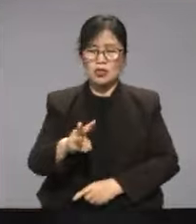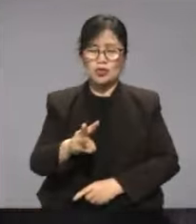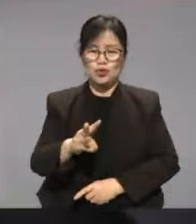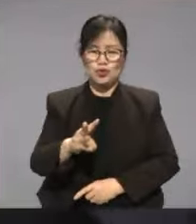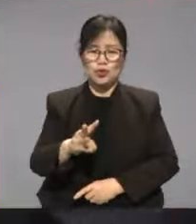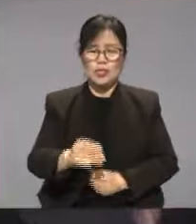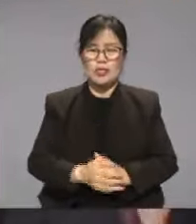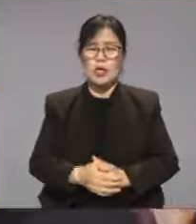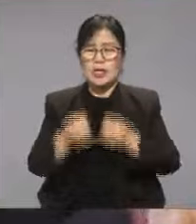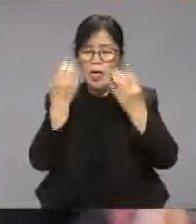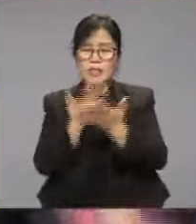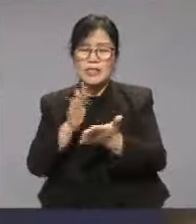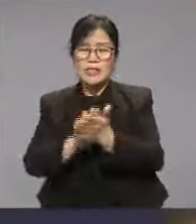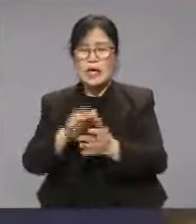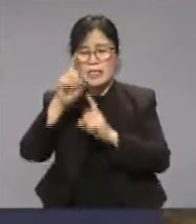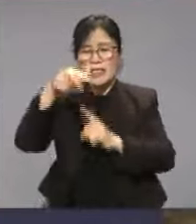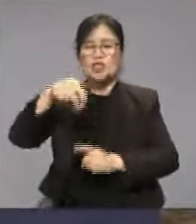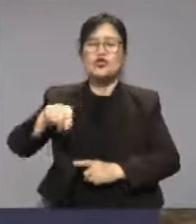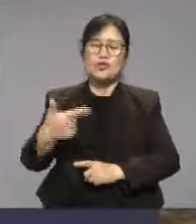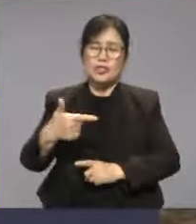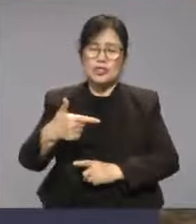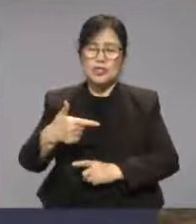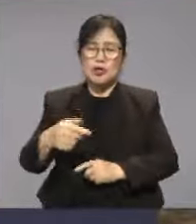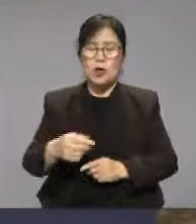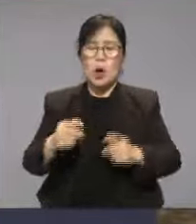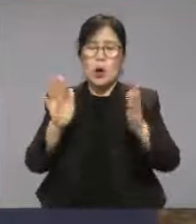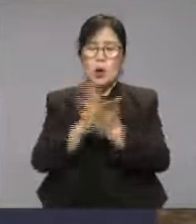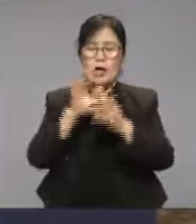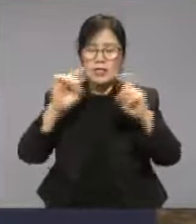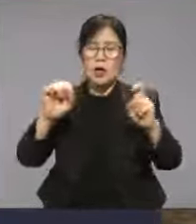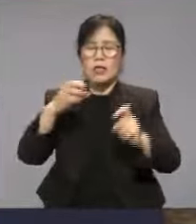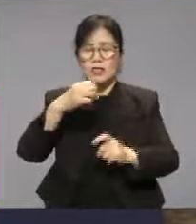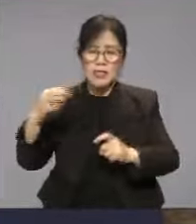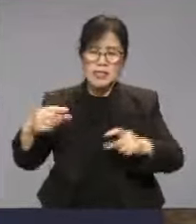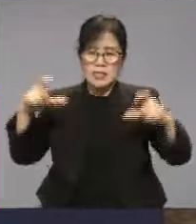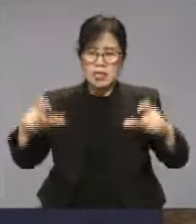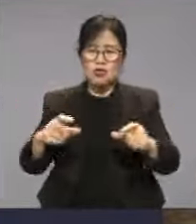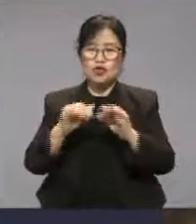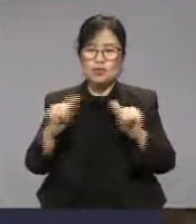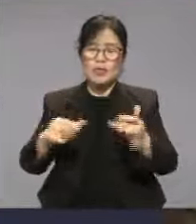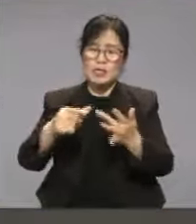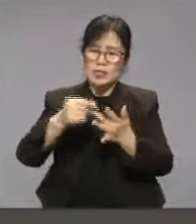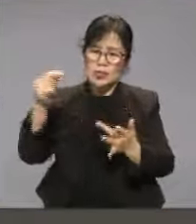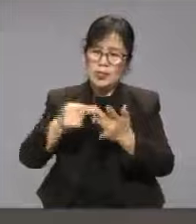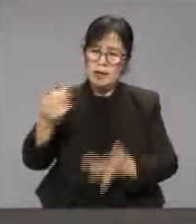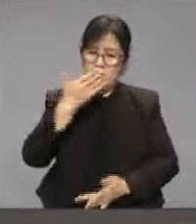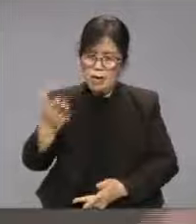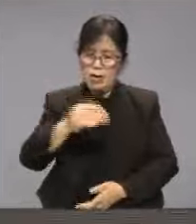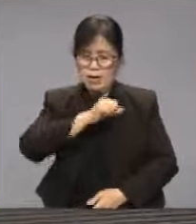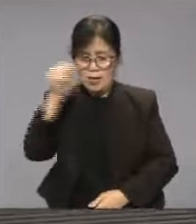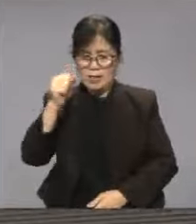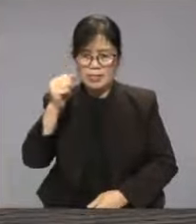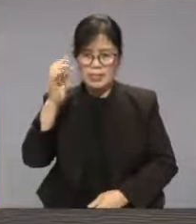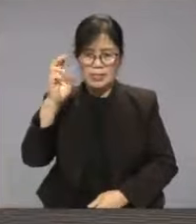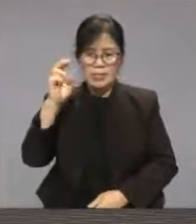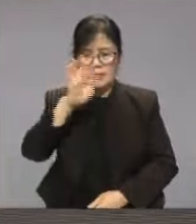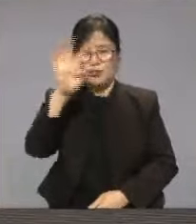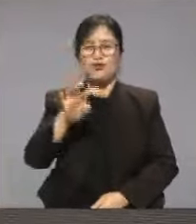광산을에서, 개혁신당 이준석 대표는 경기 화성을에서 지역구 주민들의 선택을 받을 수 있을지 주목받고